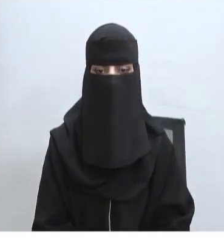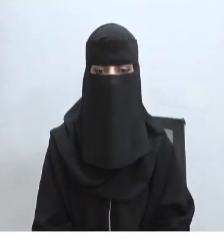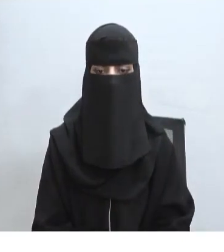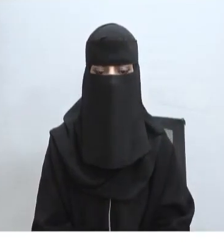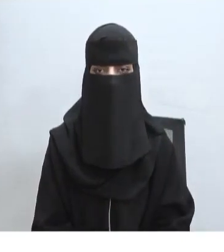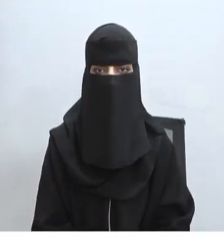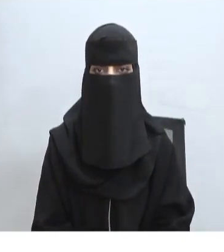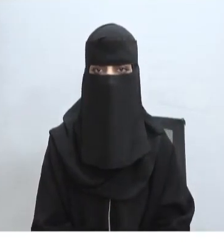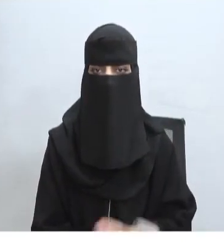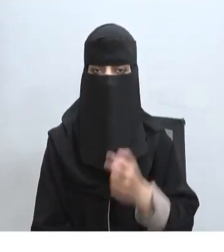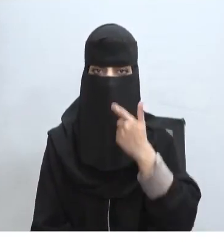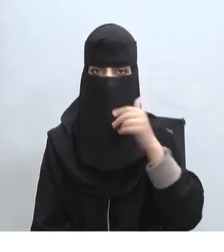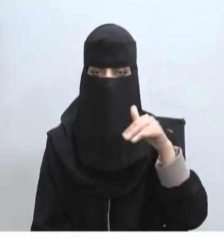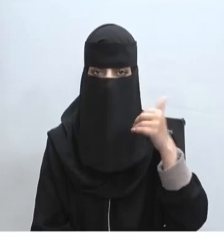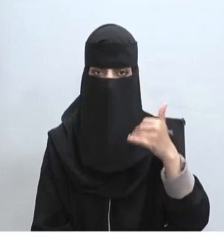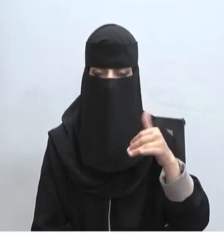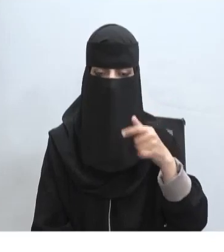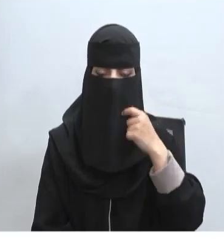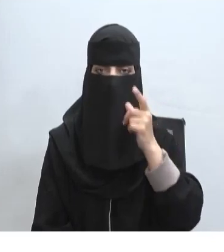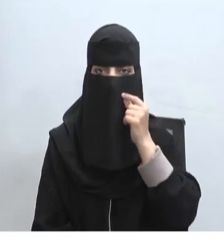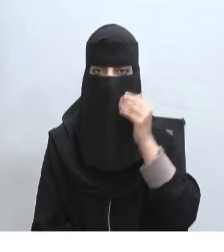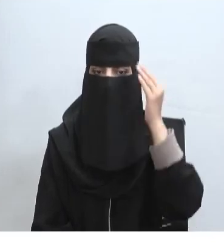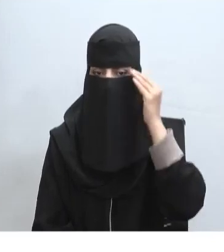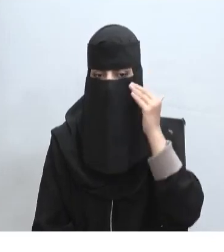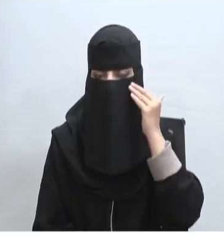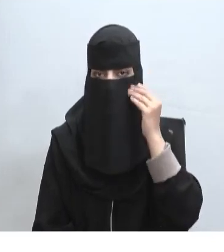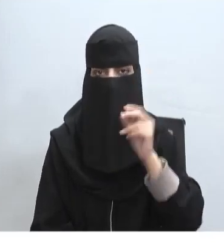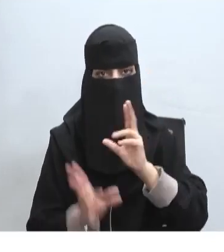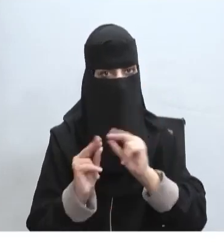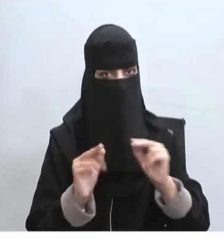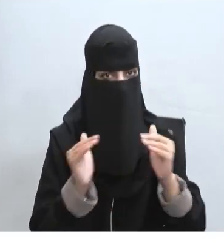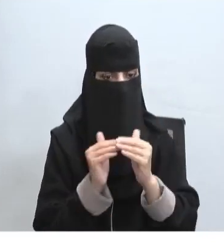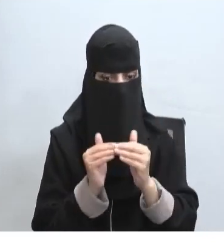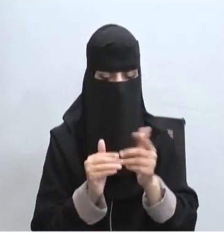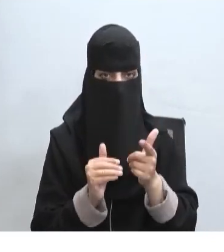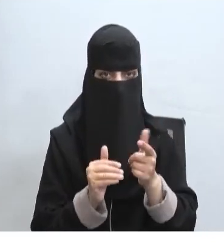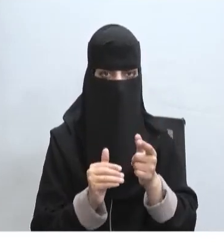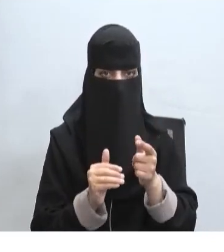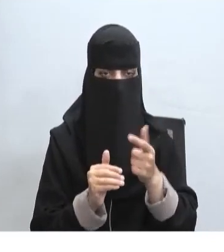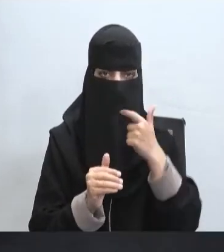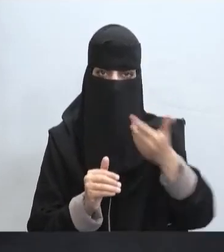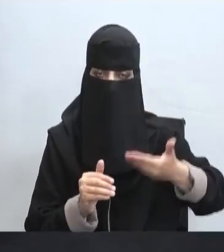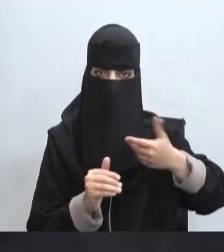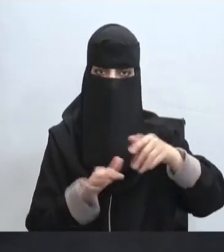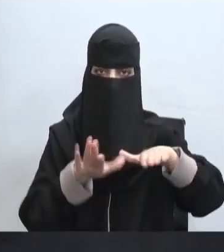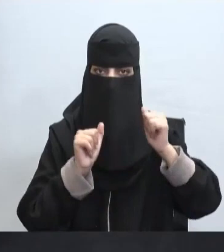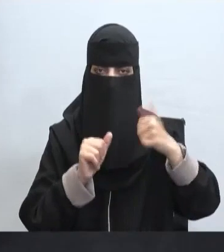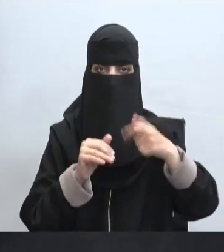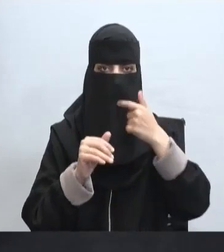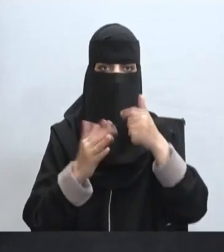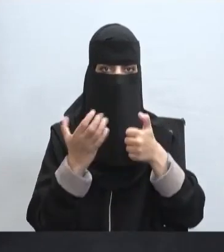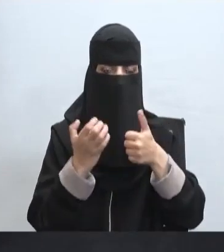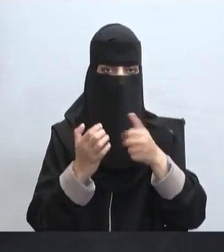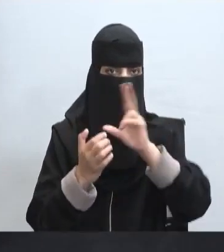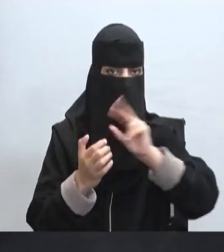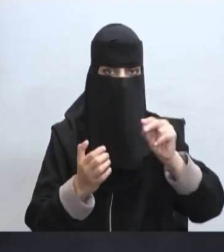الخاطئه العمر التقاعد لكل من رجال والنساء هو نفسه هل العباره هذه صحيحه او لا